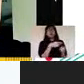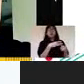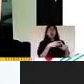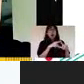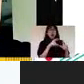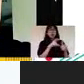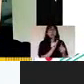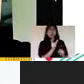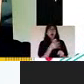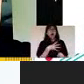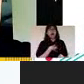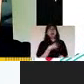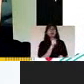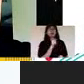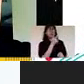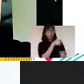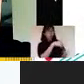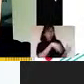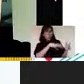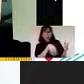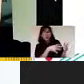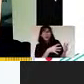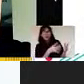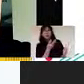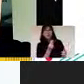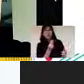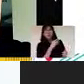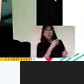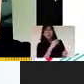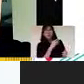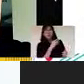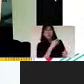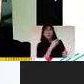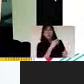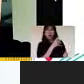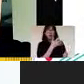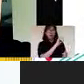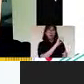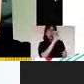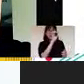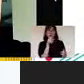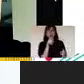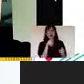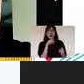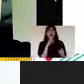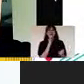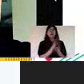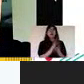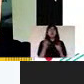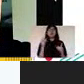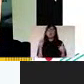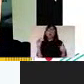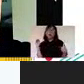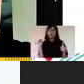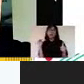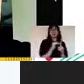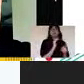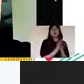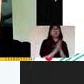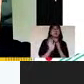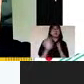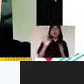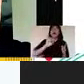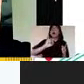dari prakerja, kemudian dananya disalurkan langsung ke Badu tanpa perantara. Nah,